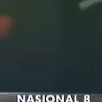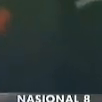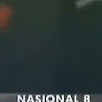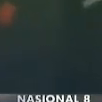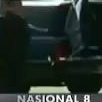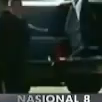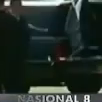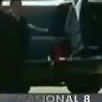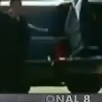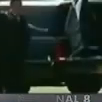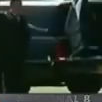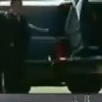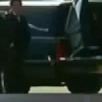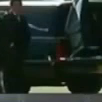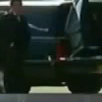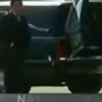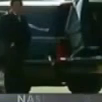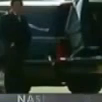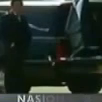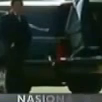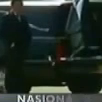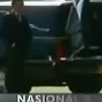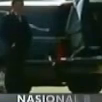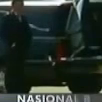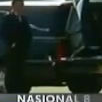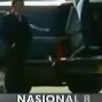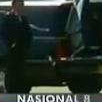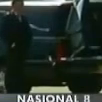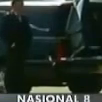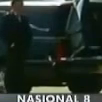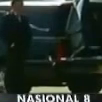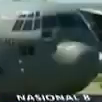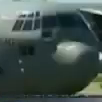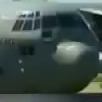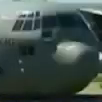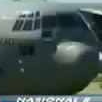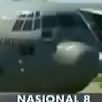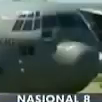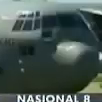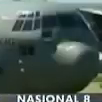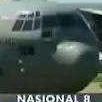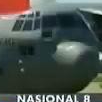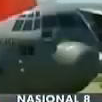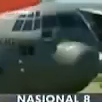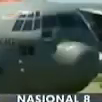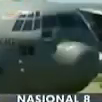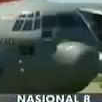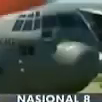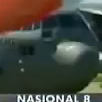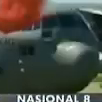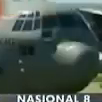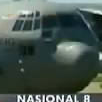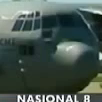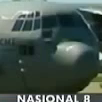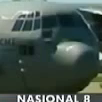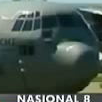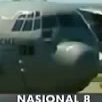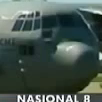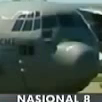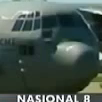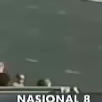01.15 tengah hari di pangkalan udara dikeluarkan kepada umum setengah jam kemudian